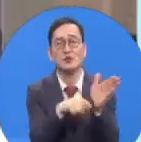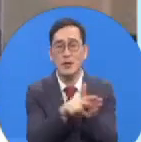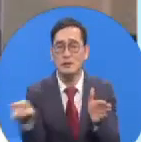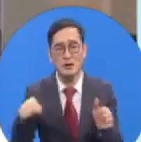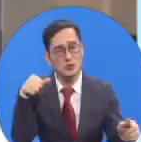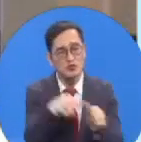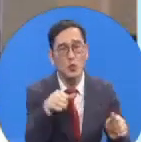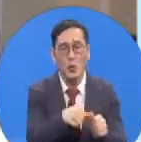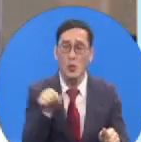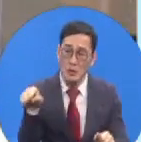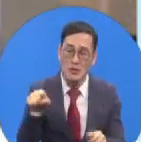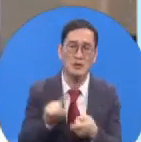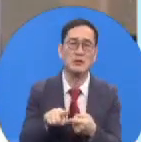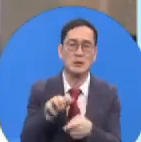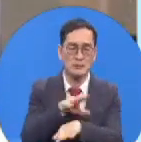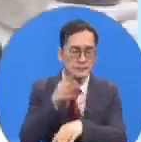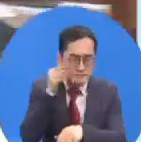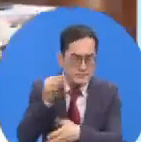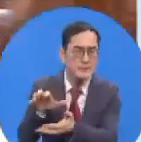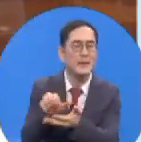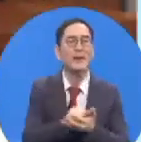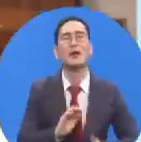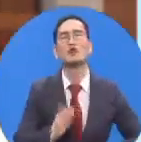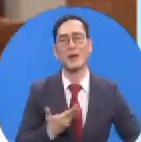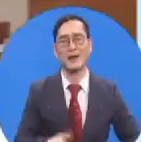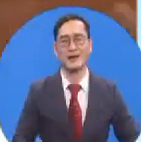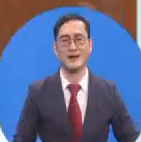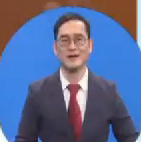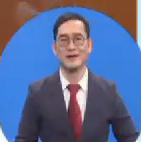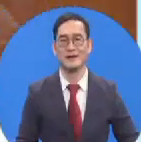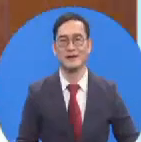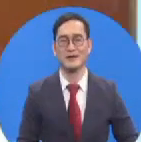네. 이제 이런 식으로 정리가 사실은 된 것이죠. 그래서 이제